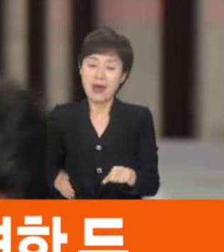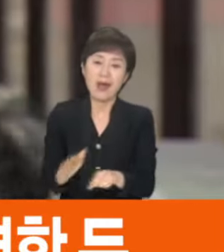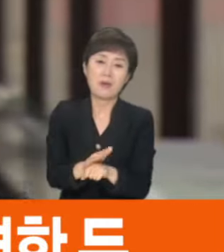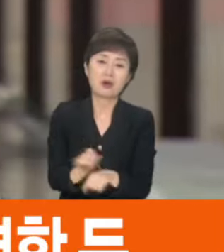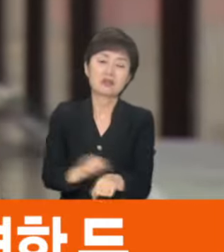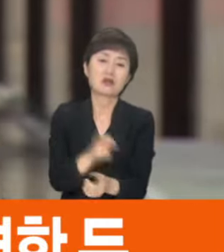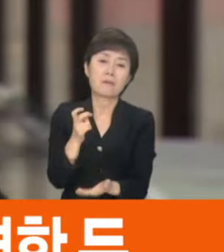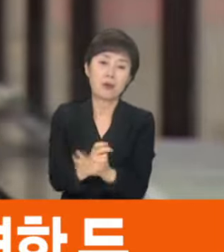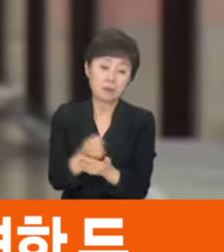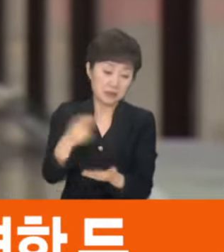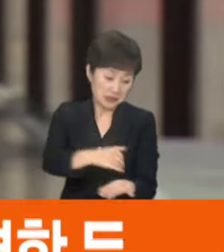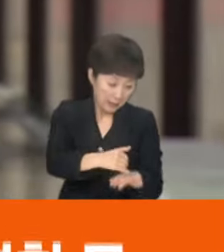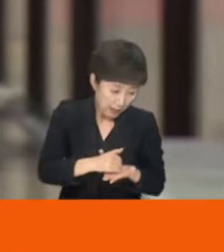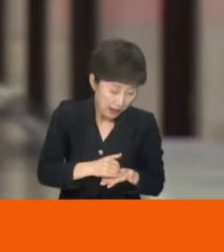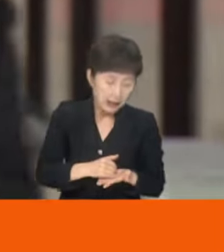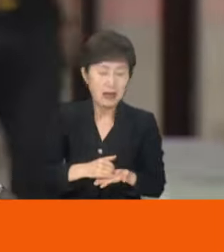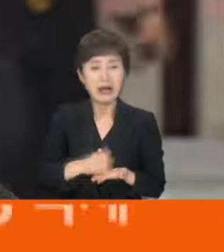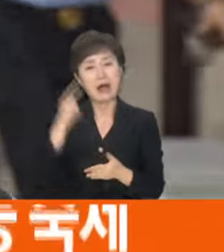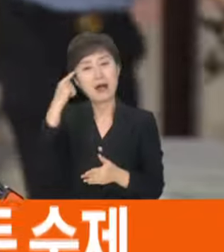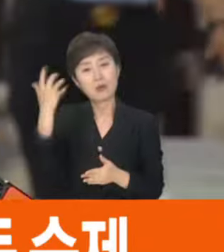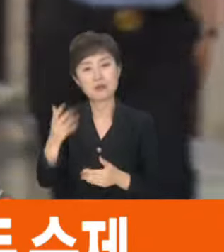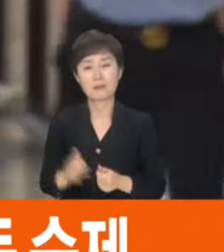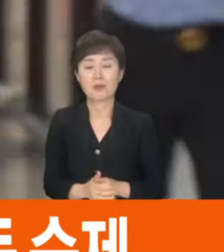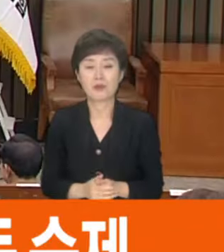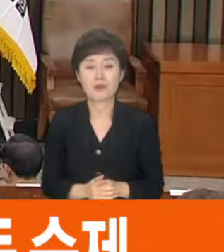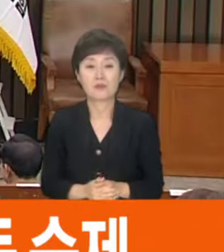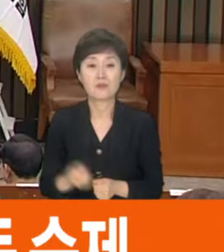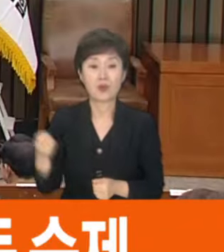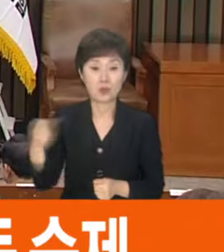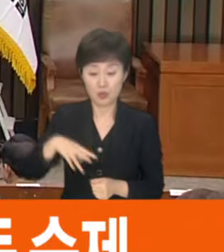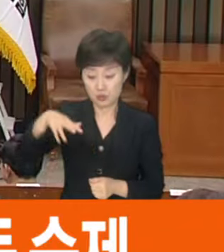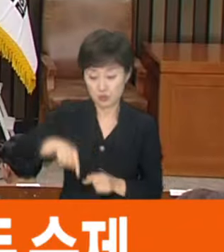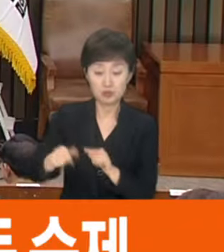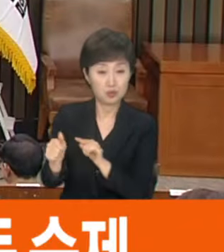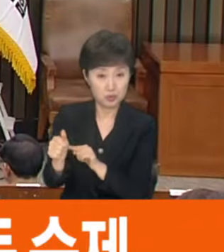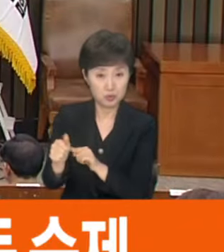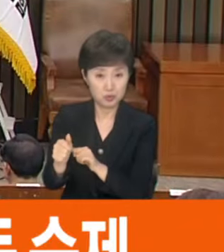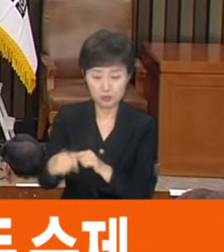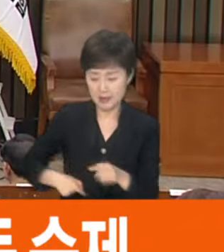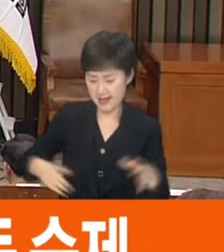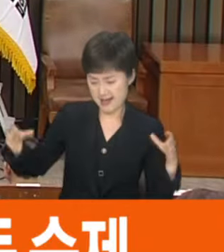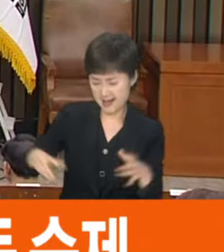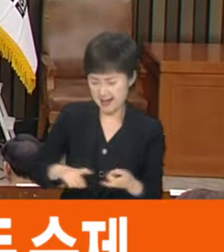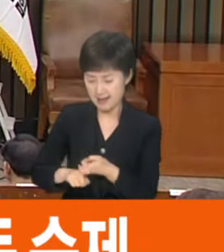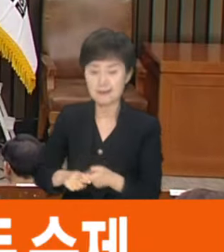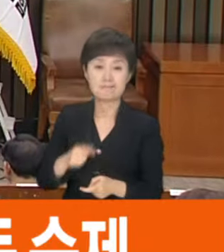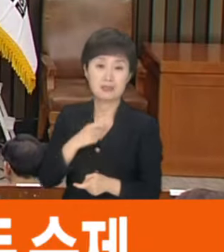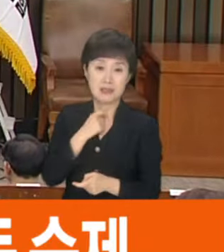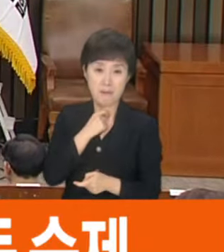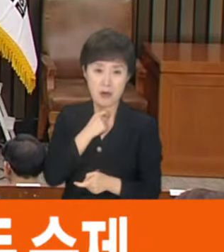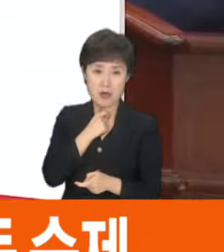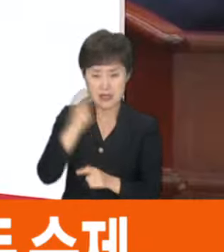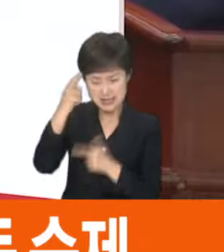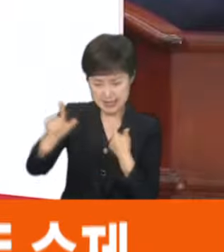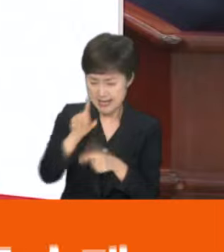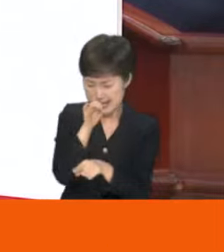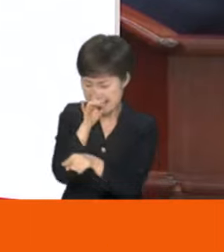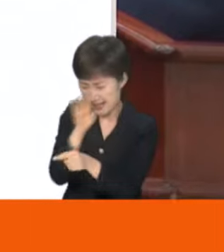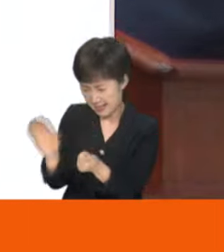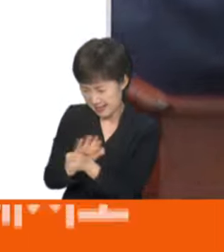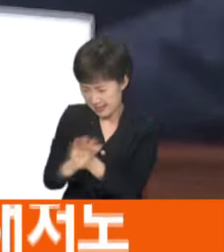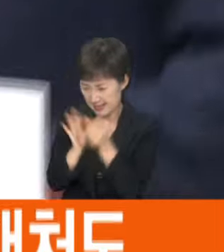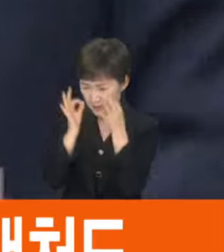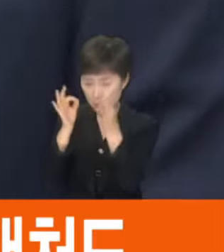대한 재표결도 공언했기 때문입니다. 우선 추 원내대표는 단일 대우를 강조하며 이탈표 잡기에 중점을 둘